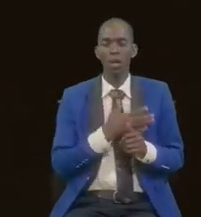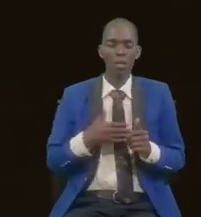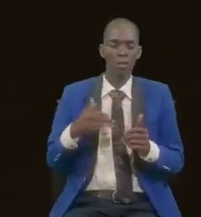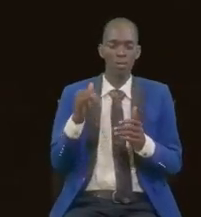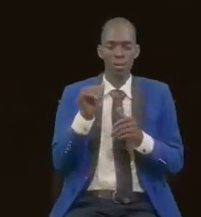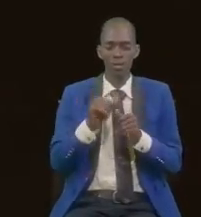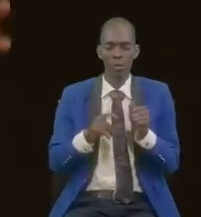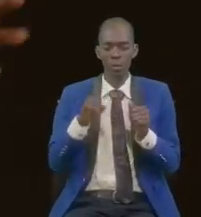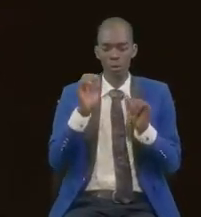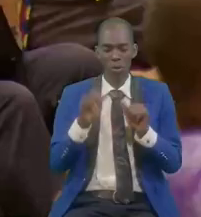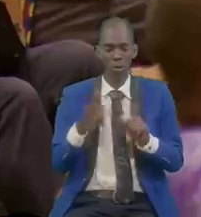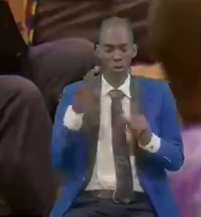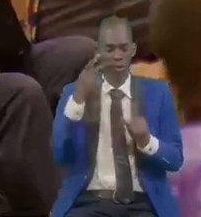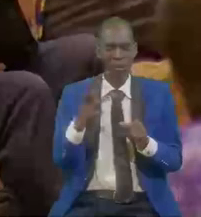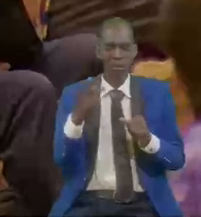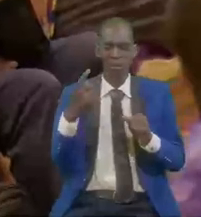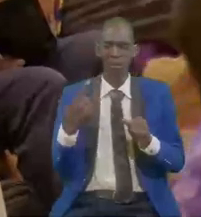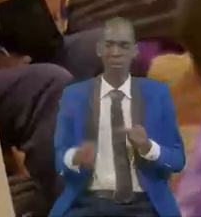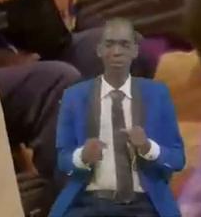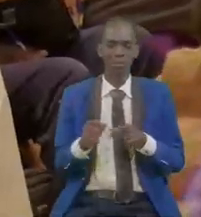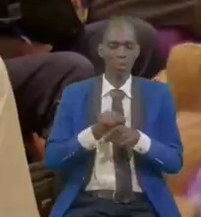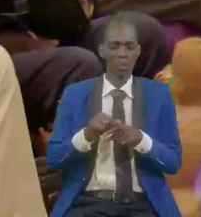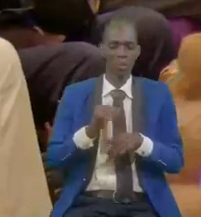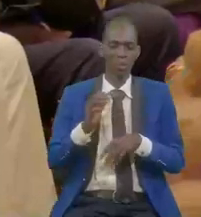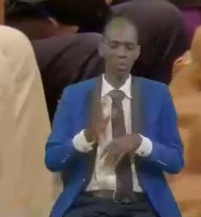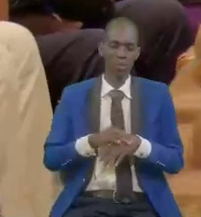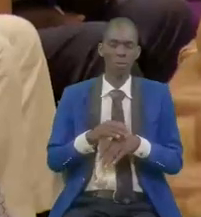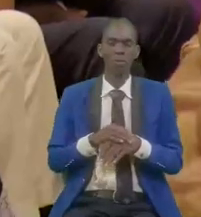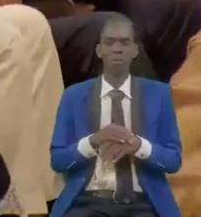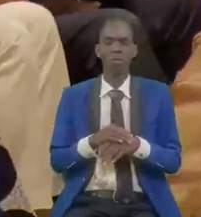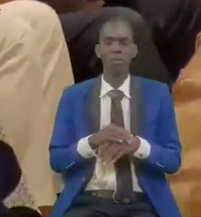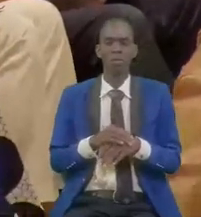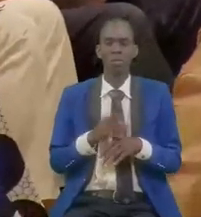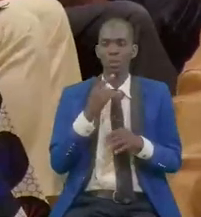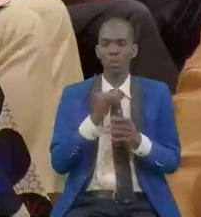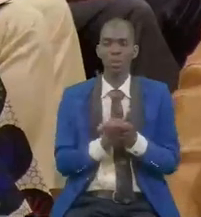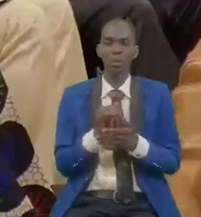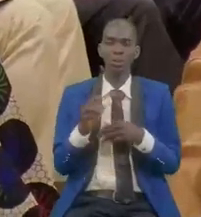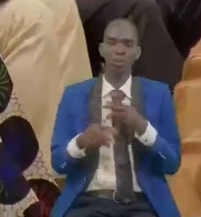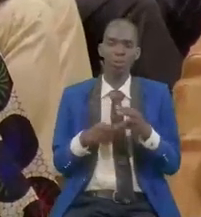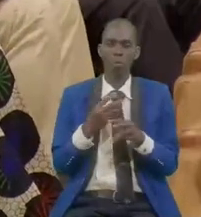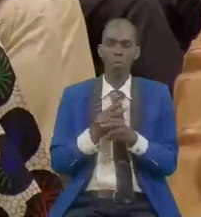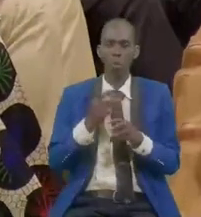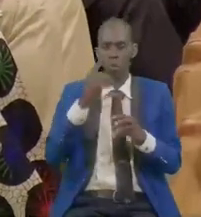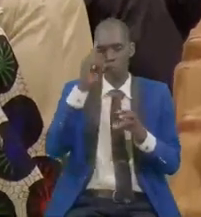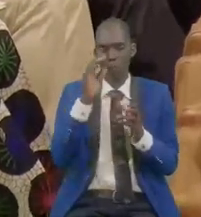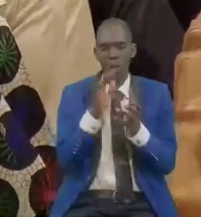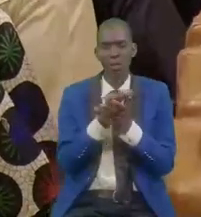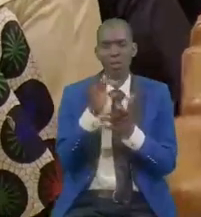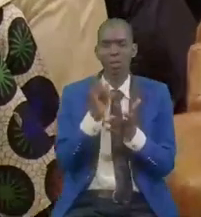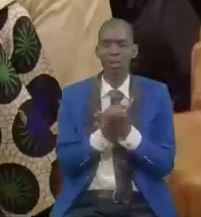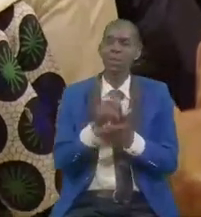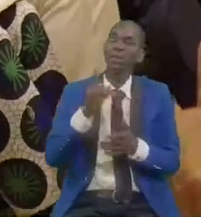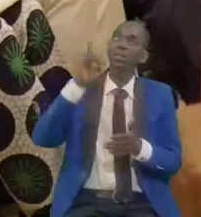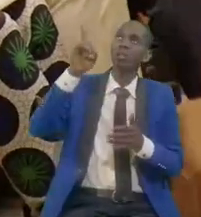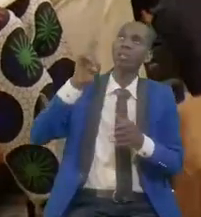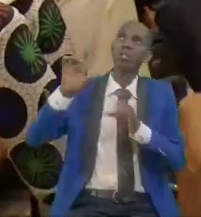cette unité. C'est dit que, afin que le monde croit que tu